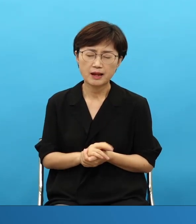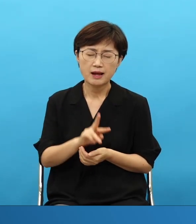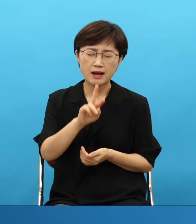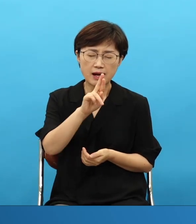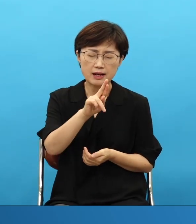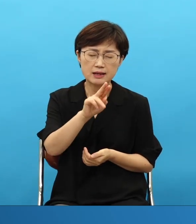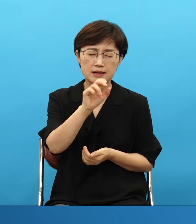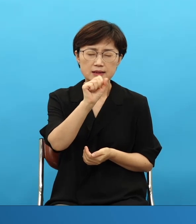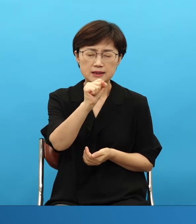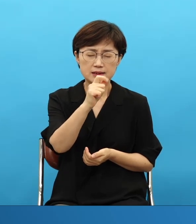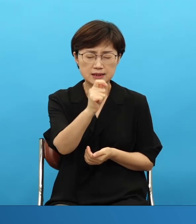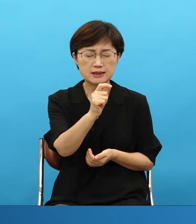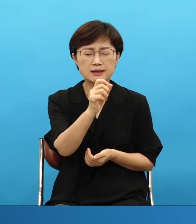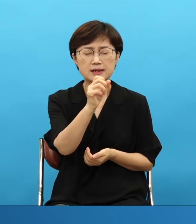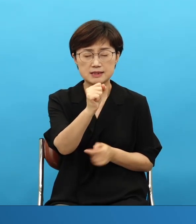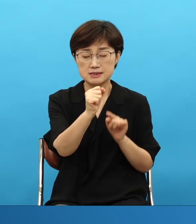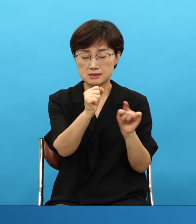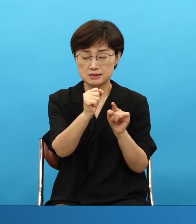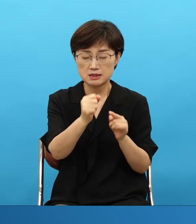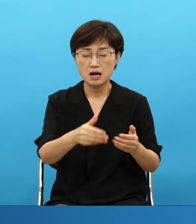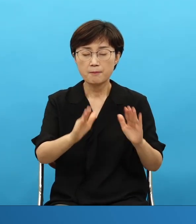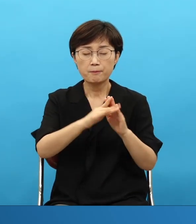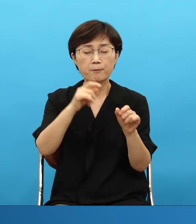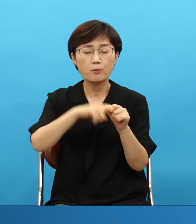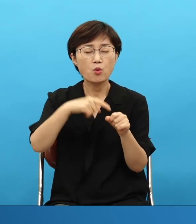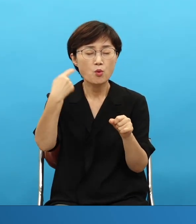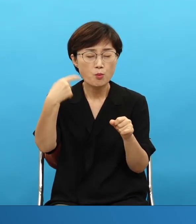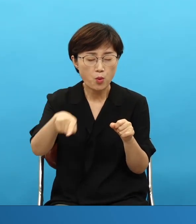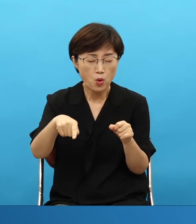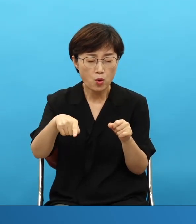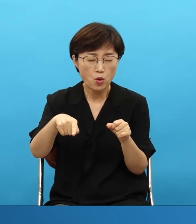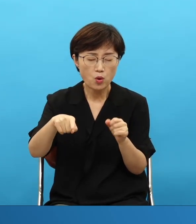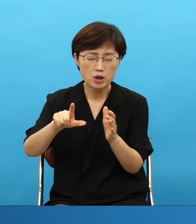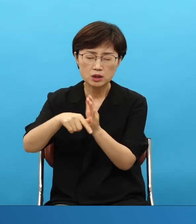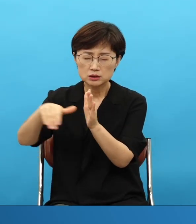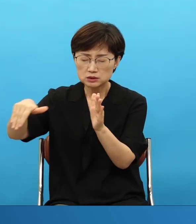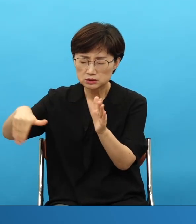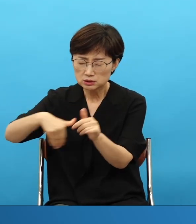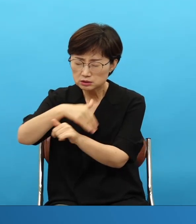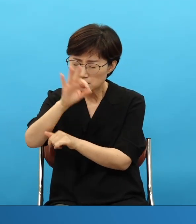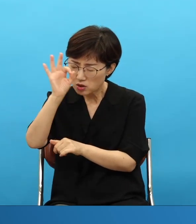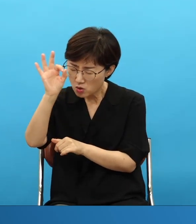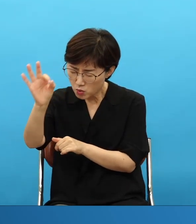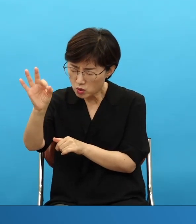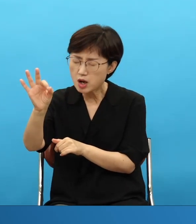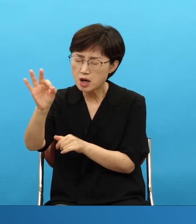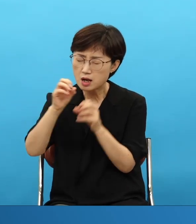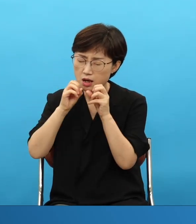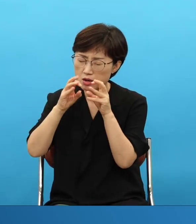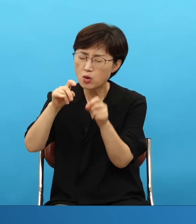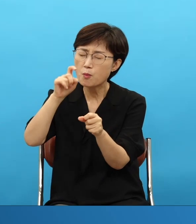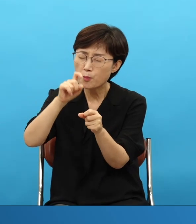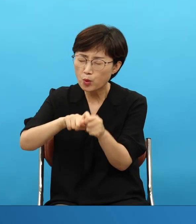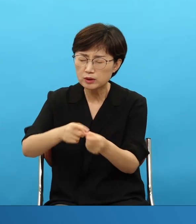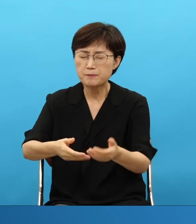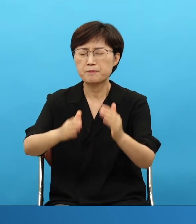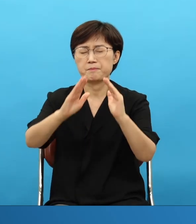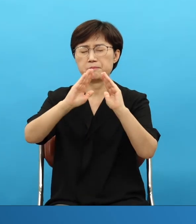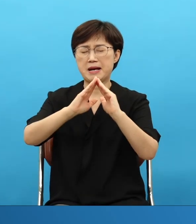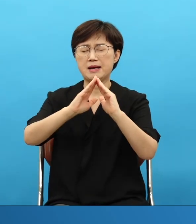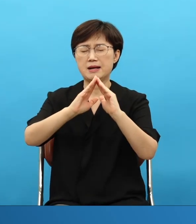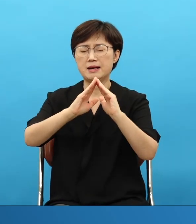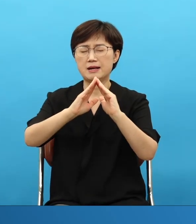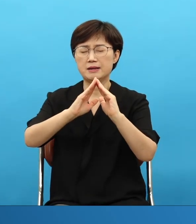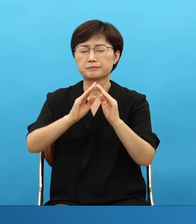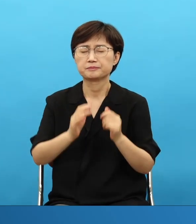RTS는 시대적 요청 속에서 전도 때문에 세워졌습니다. RTS has been raised because of evangelism